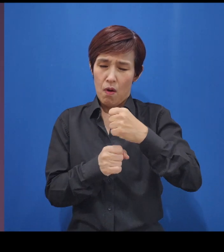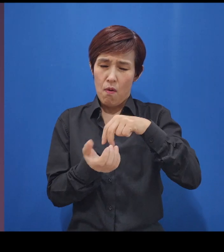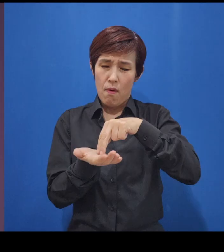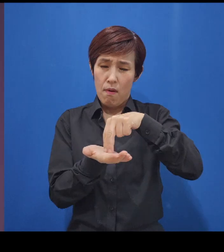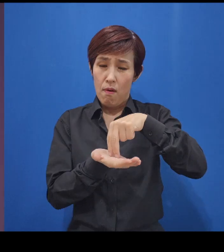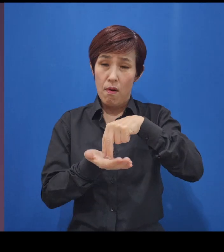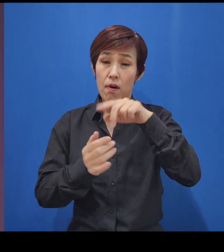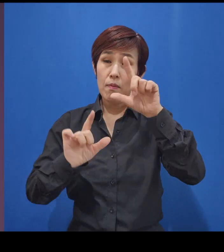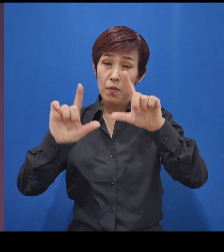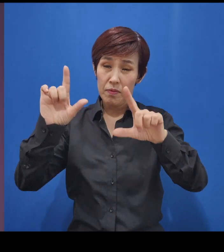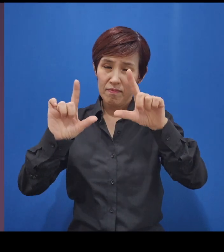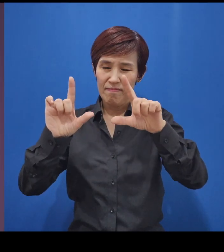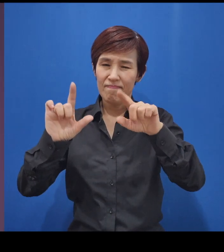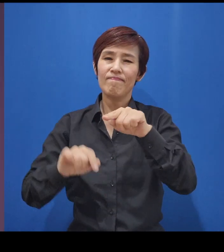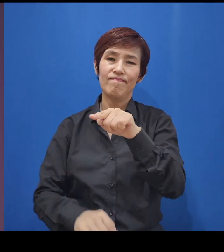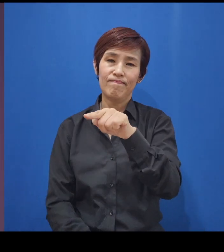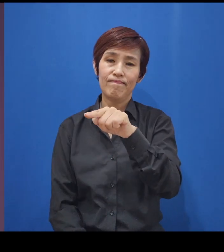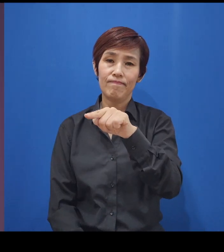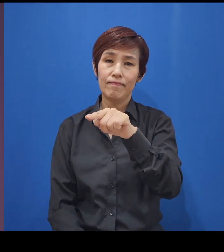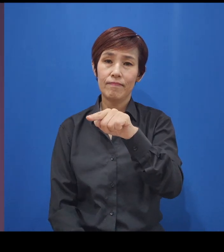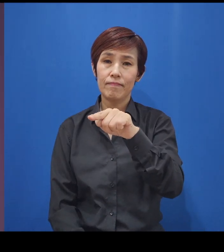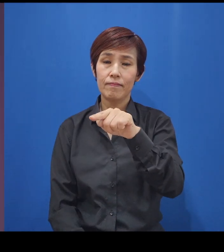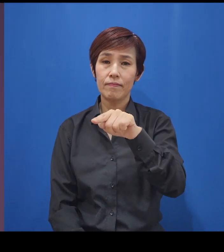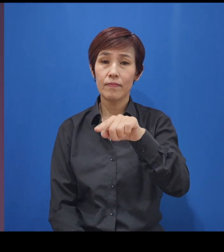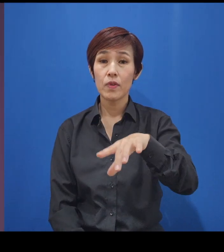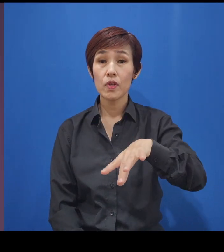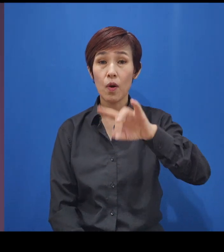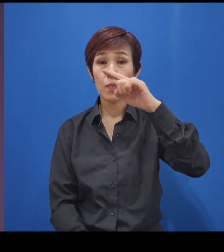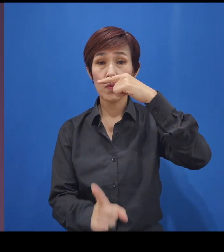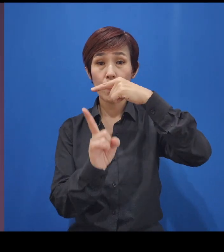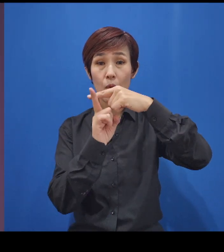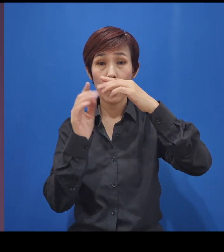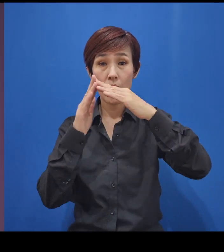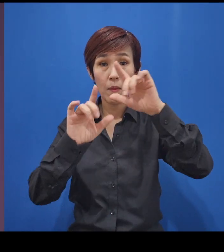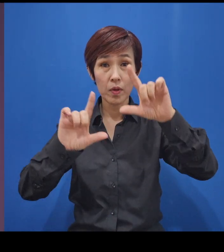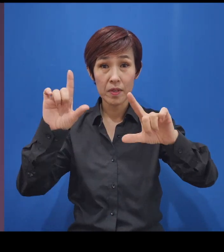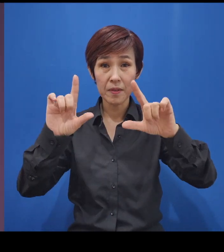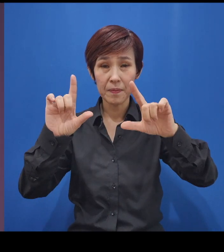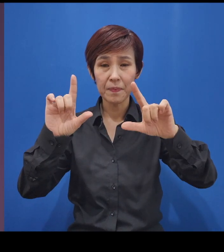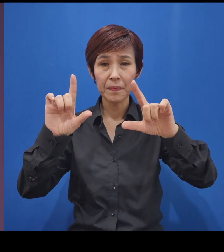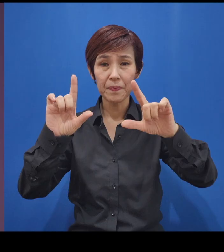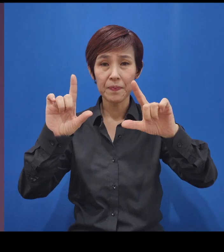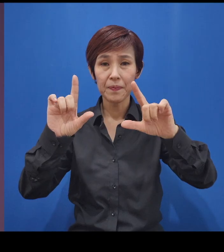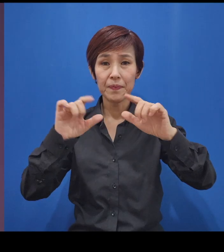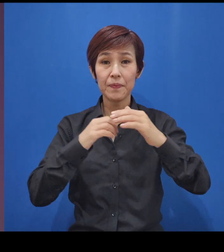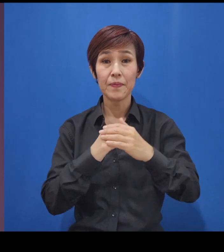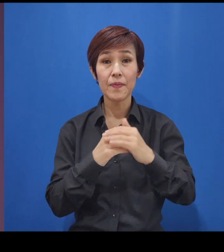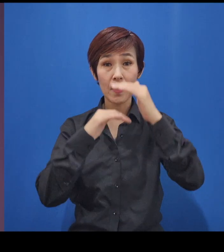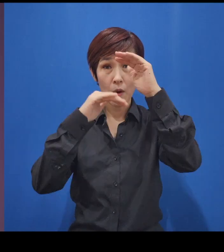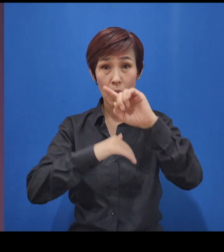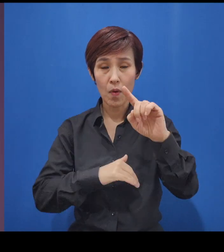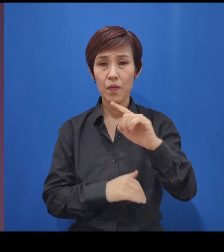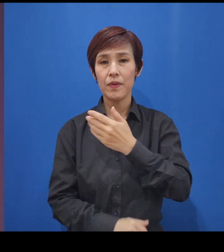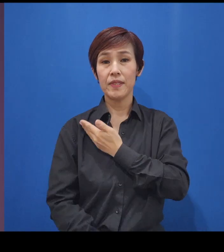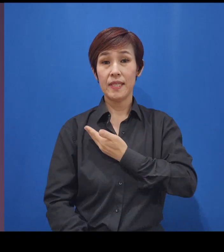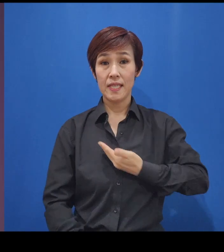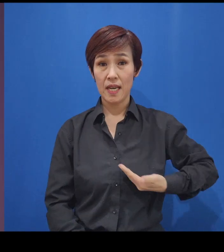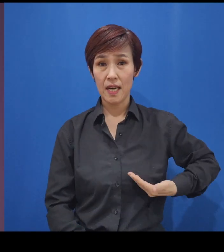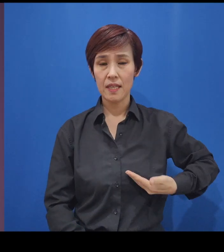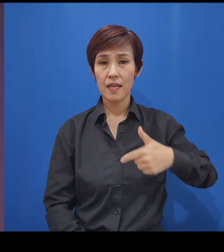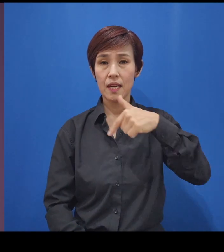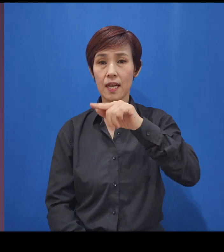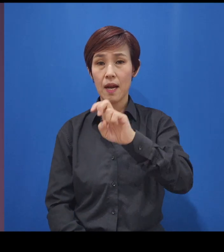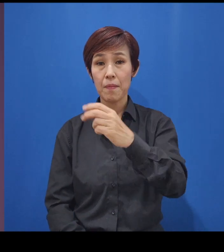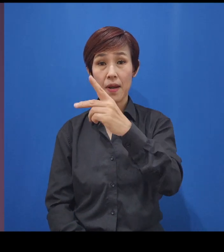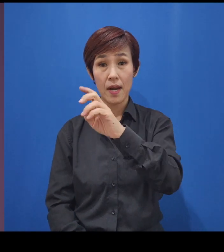외로웠던 모습이었습니다. 교회의 첫 번째 모습에 대해서 사도는 이렇게 기록합니다. 제자들이